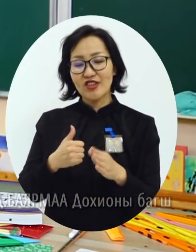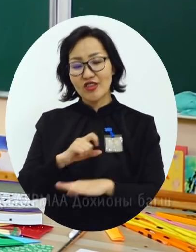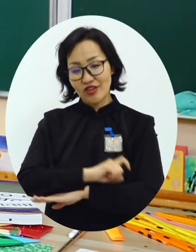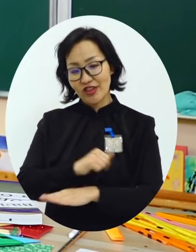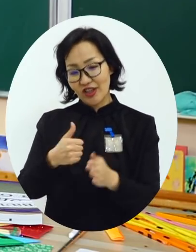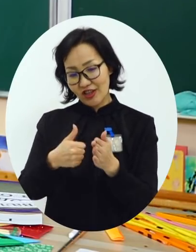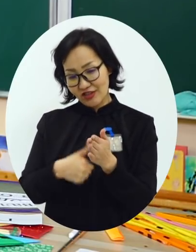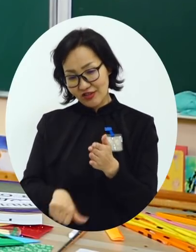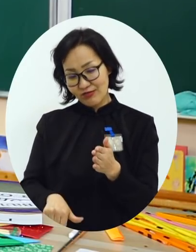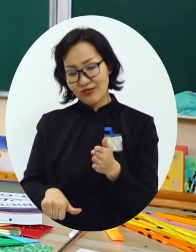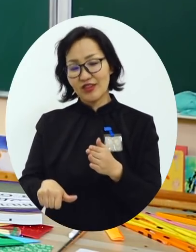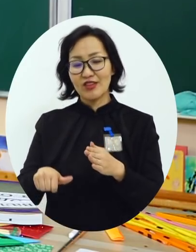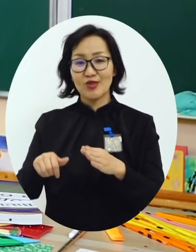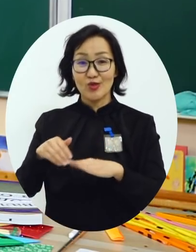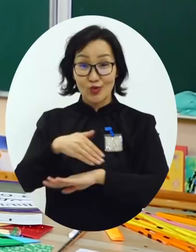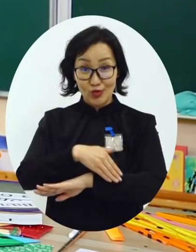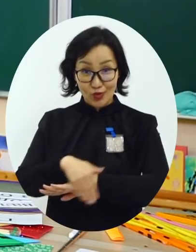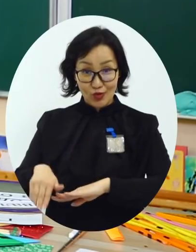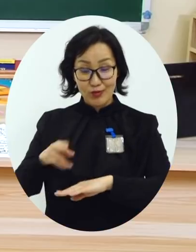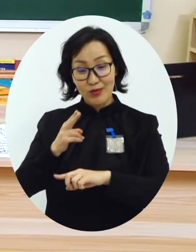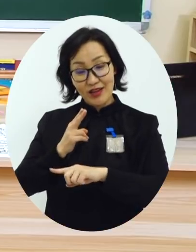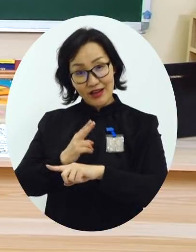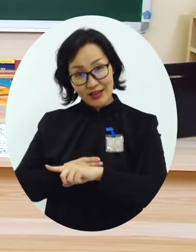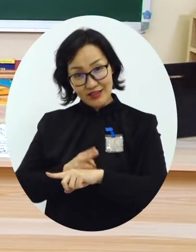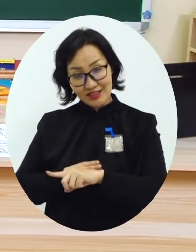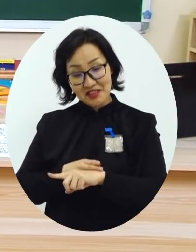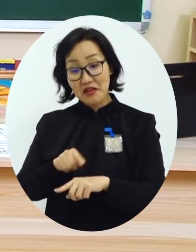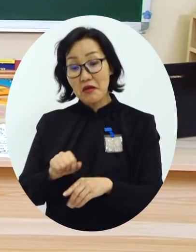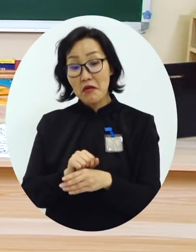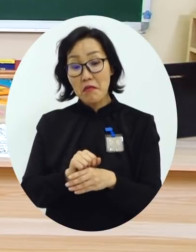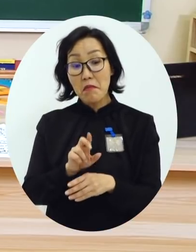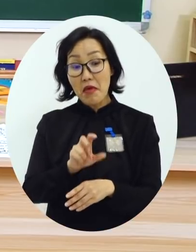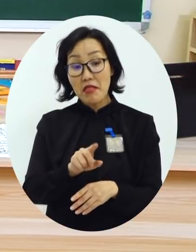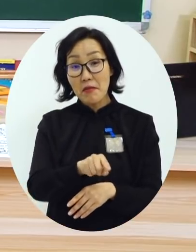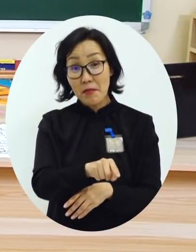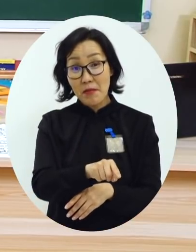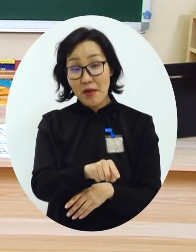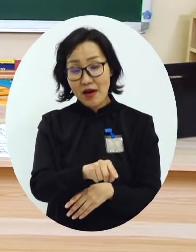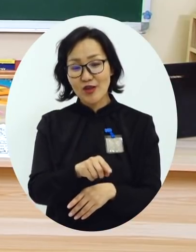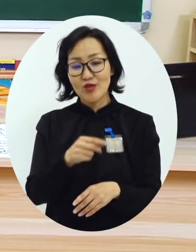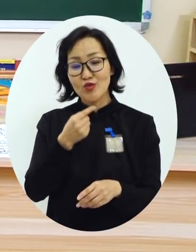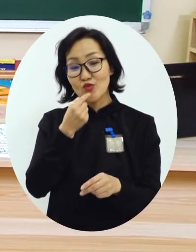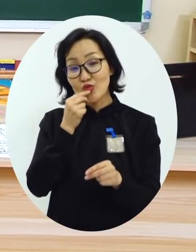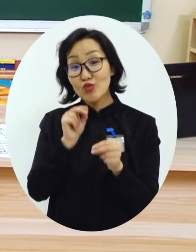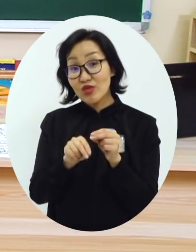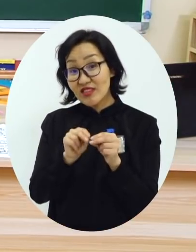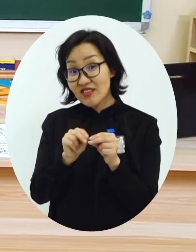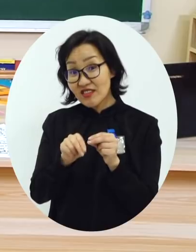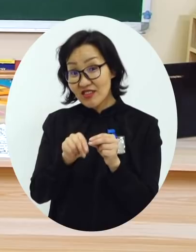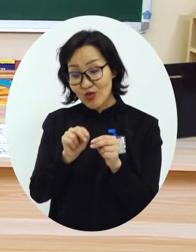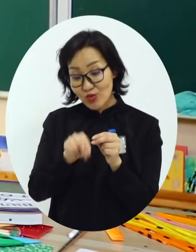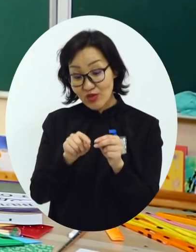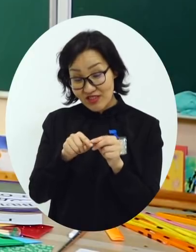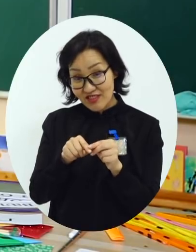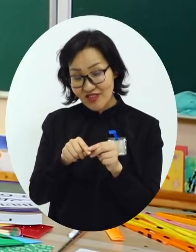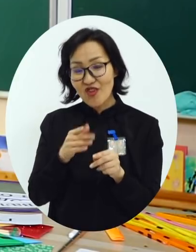дэвтрийг шугам харандаа. За, мөн гэрт нь бэлэн байвал ийм шүтэнцнүүд байвал